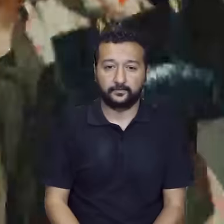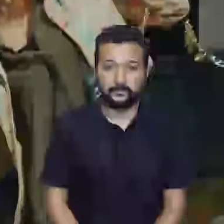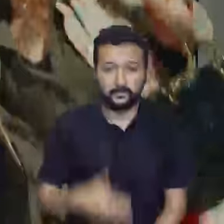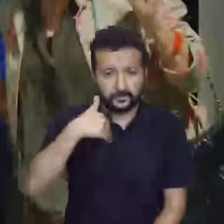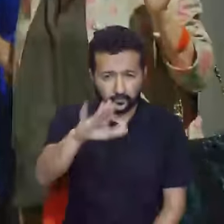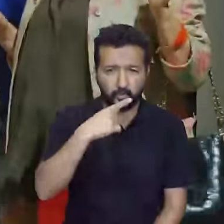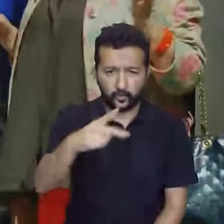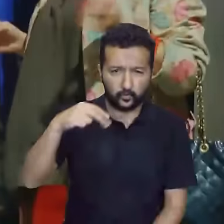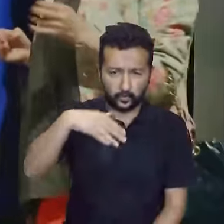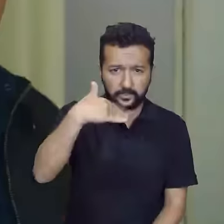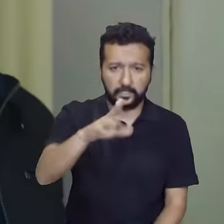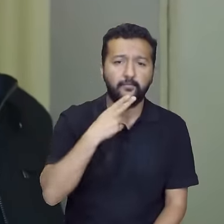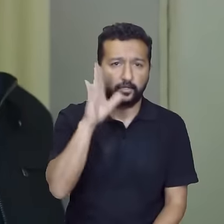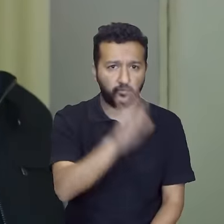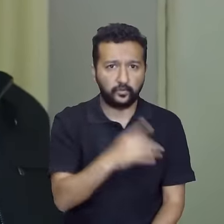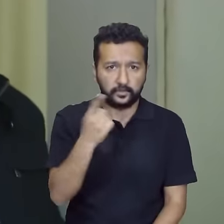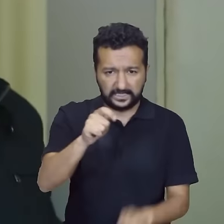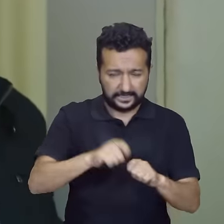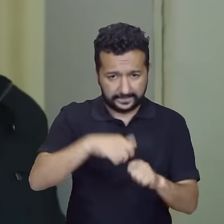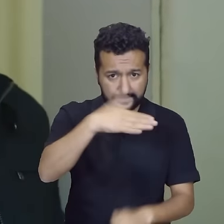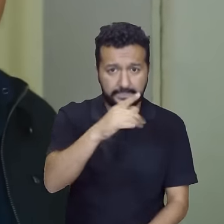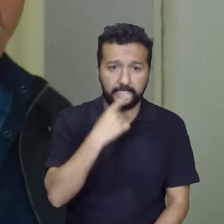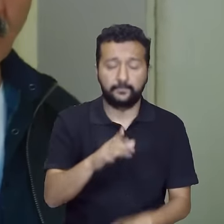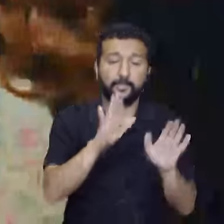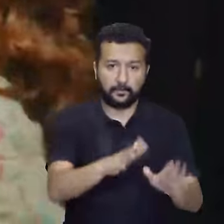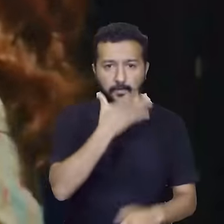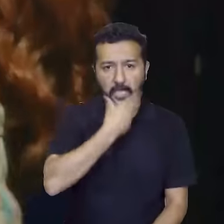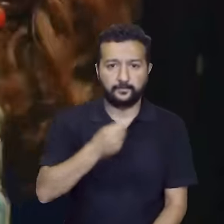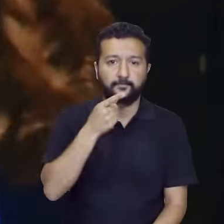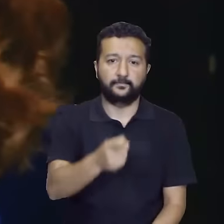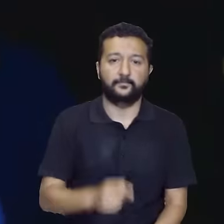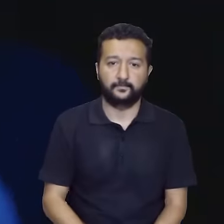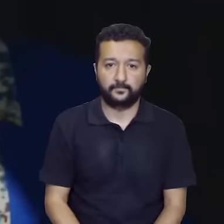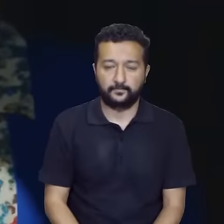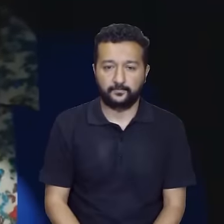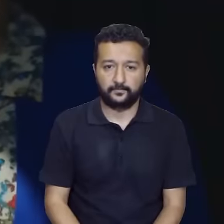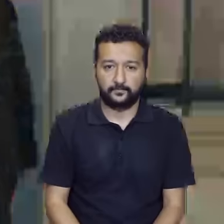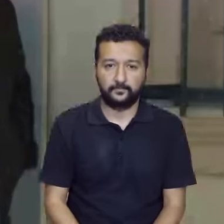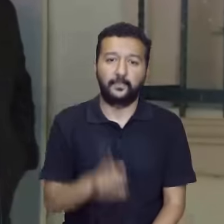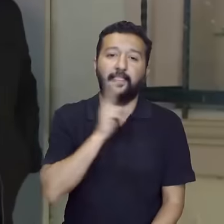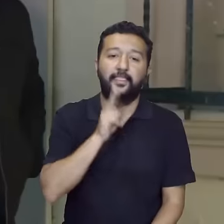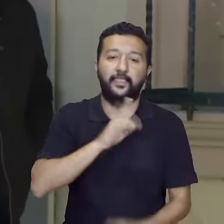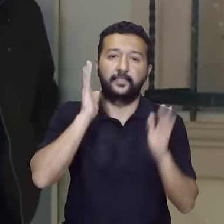Yürü, yürü be, yürü. Ay abla. İşi de, işi de. Ay tamam, ayıp.